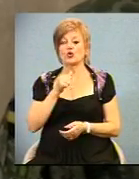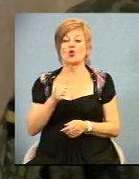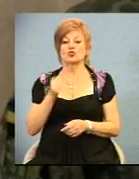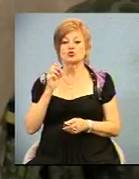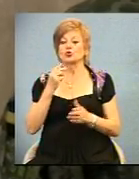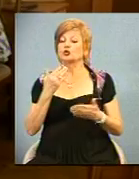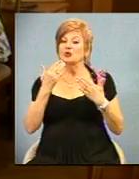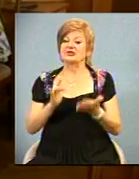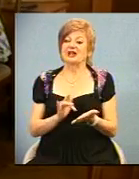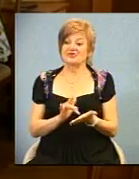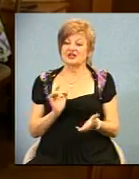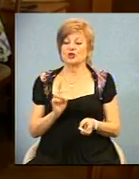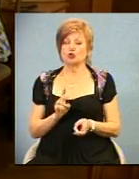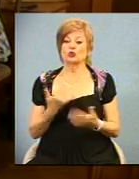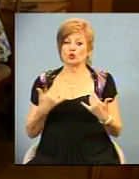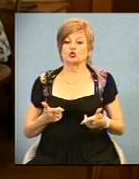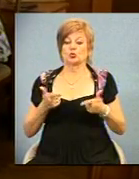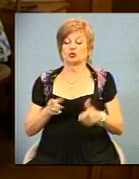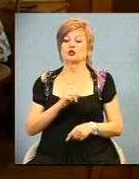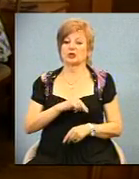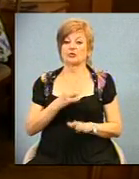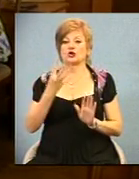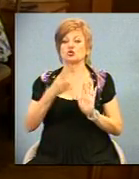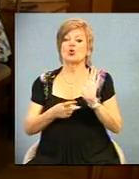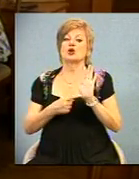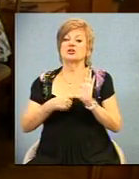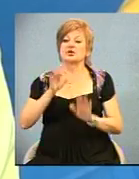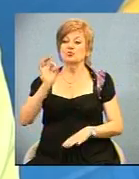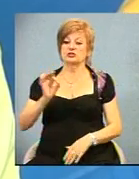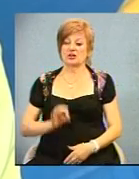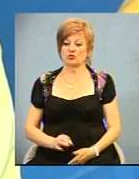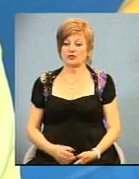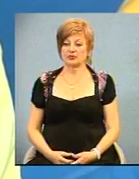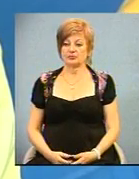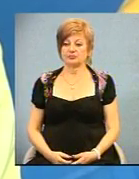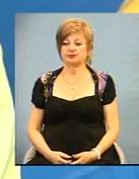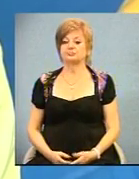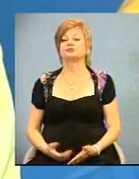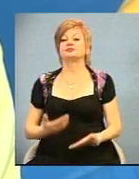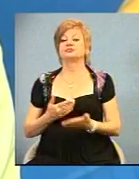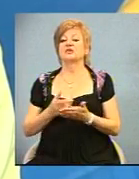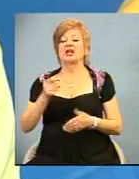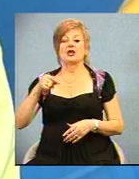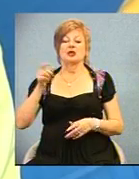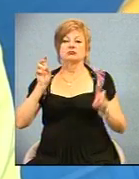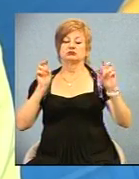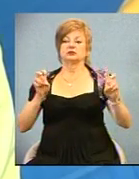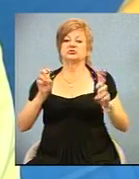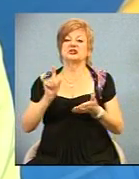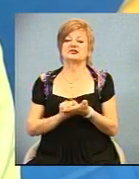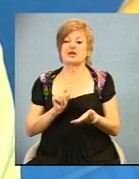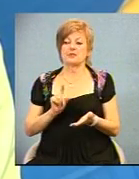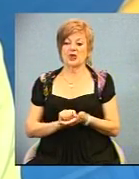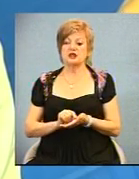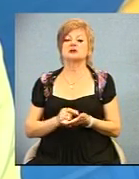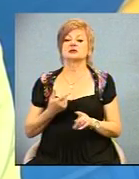хто звернувся до центрів, і тих, хто працевлаштувався, складало 46%. Іменні стипендії на честь перших урядовців,